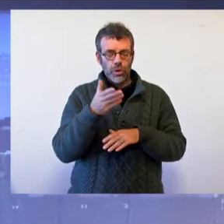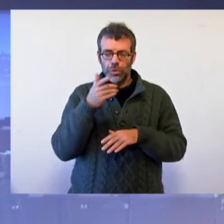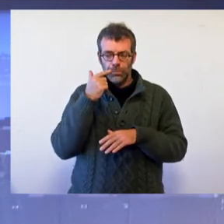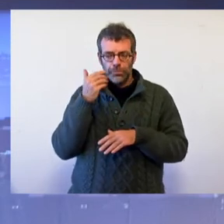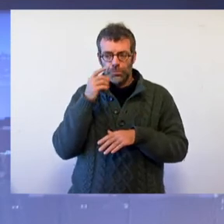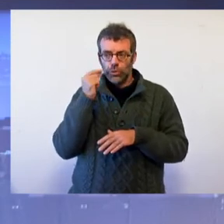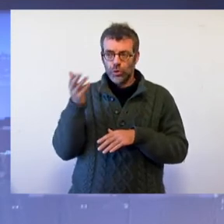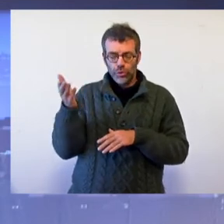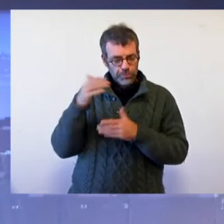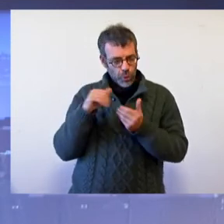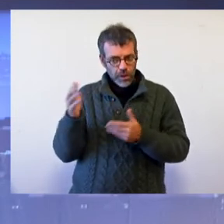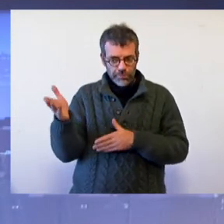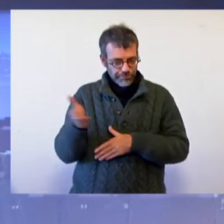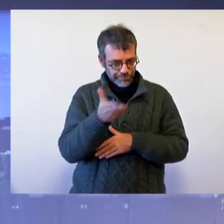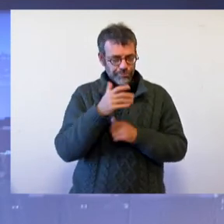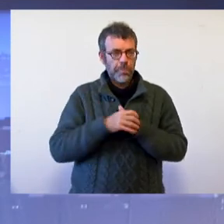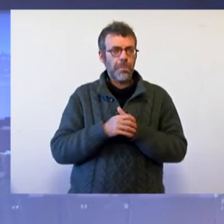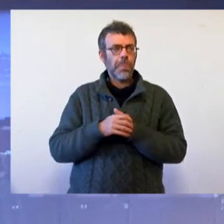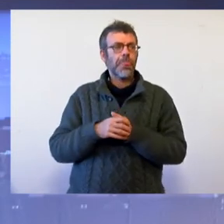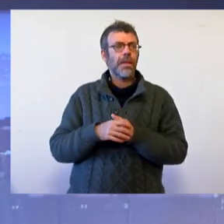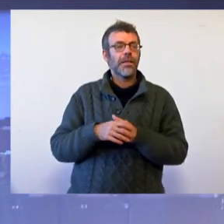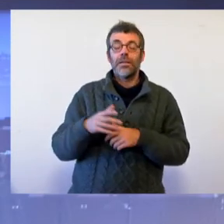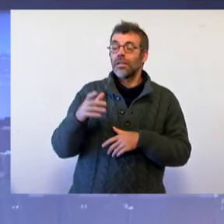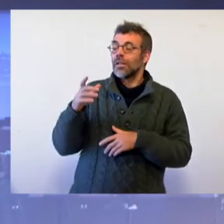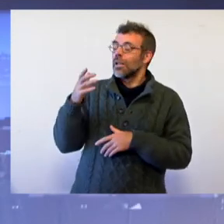Oui, monsieur le maire, monsieur Djawari.